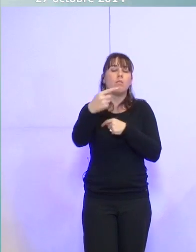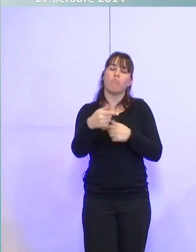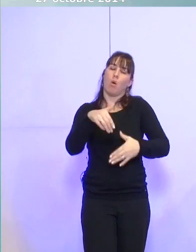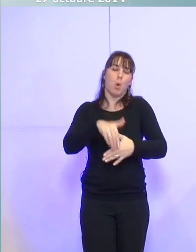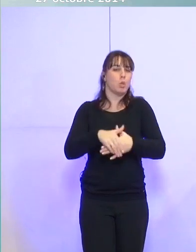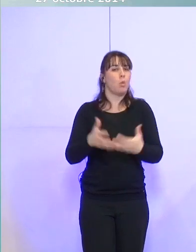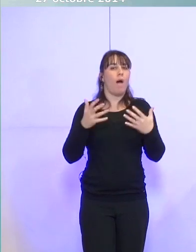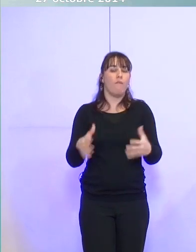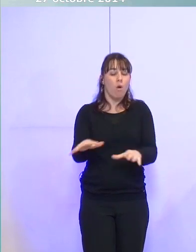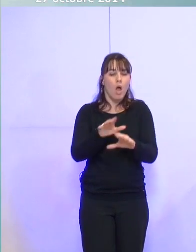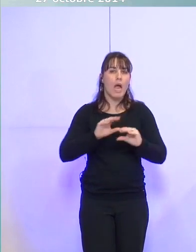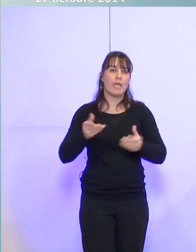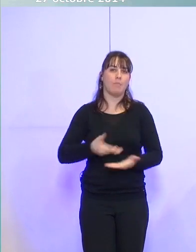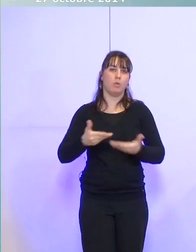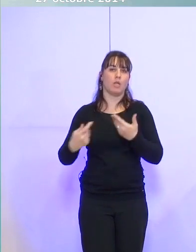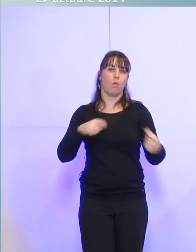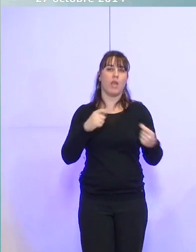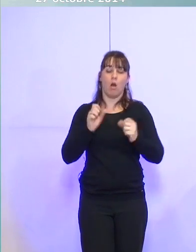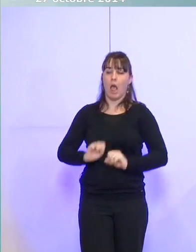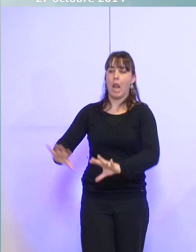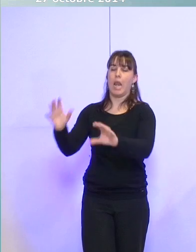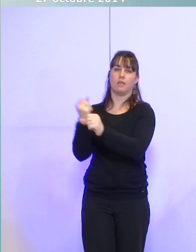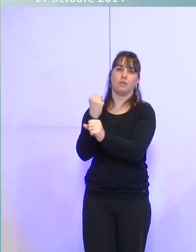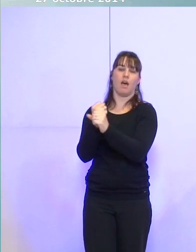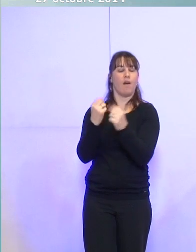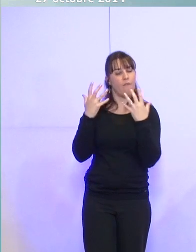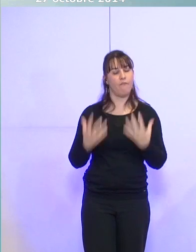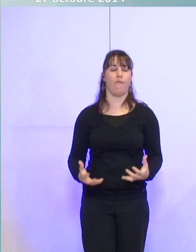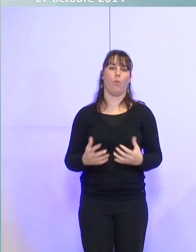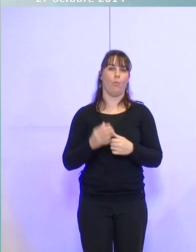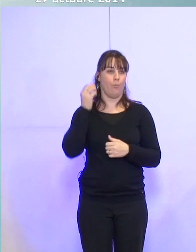soir apaiser les choses et vous laisser travailler.